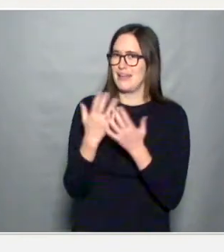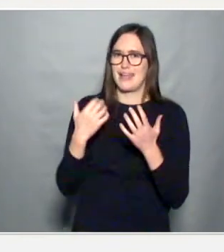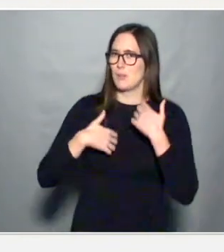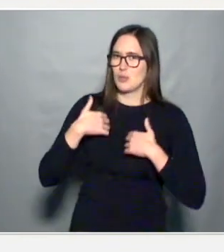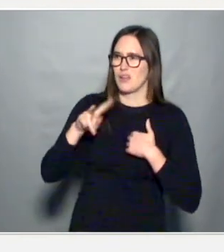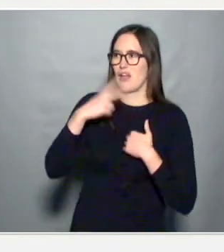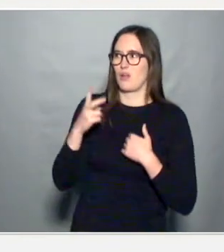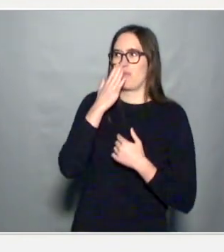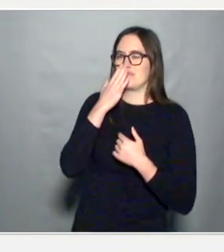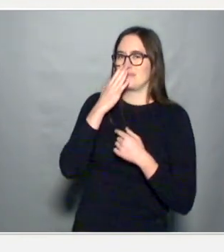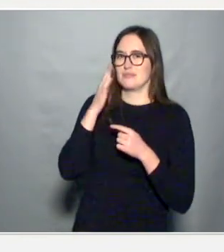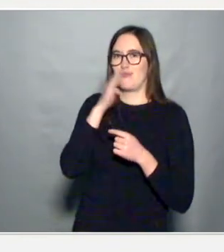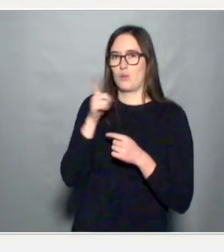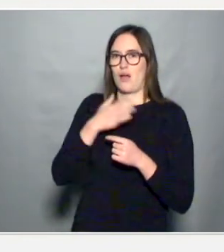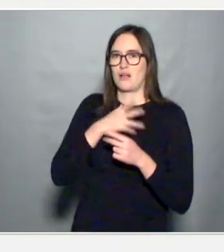upp exakt samma så.